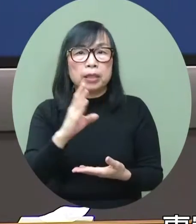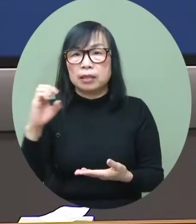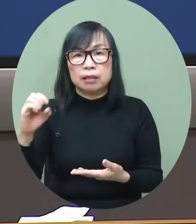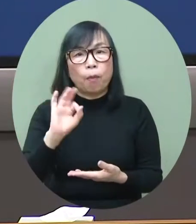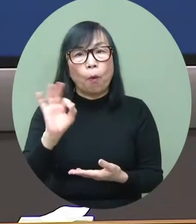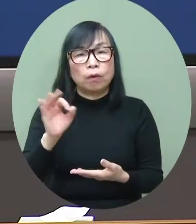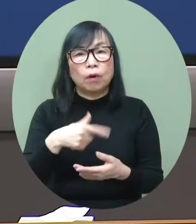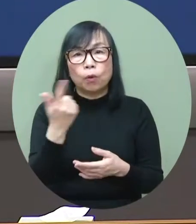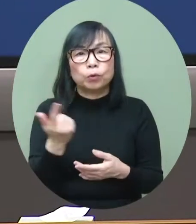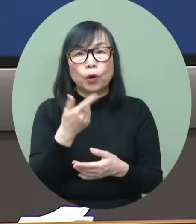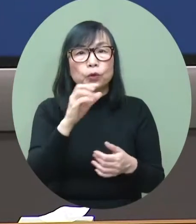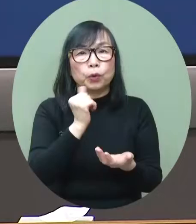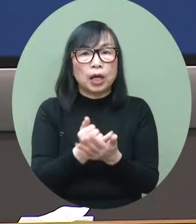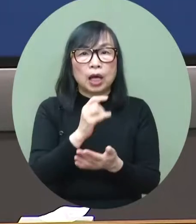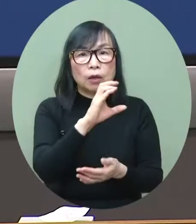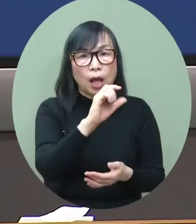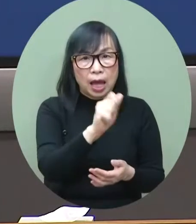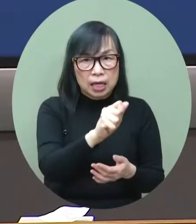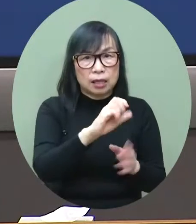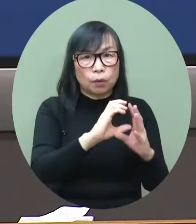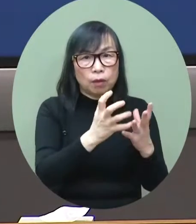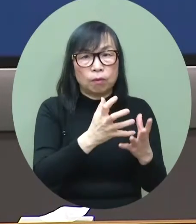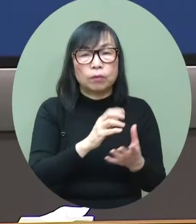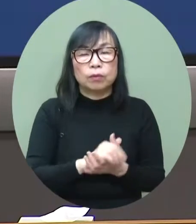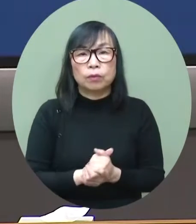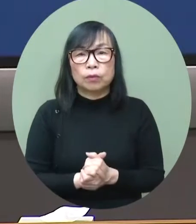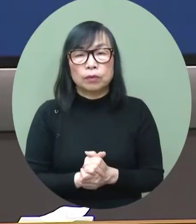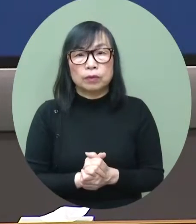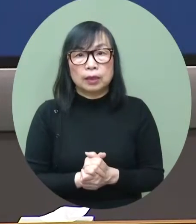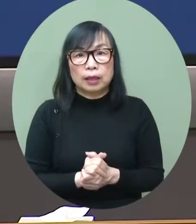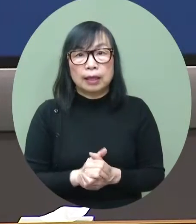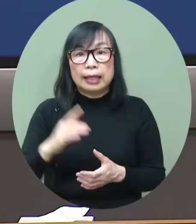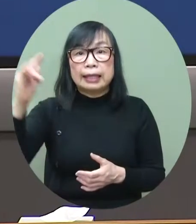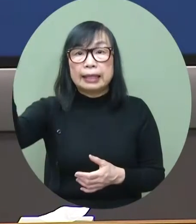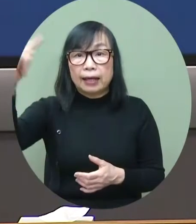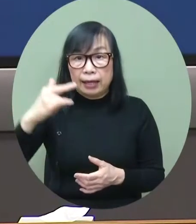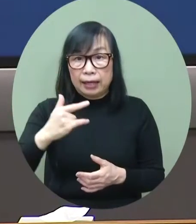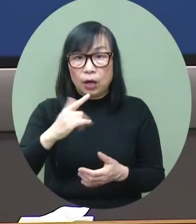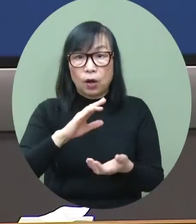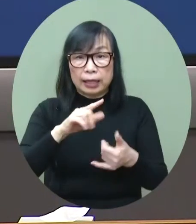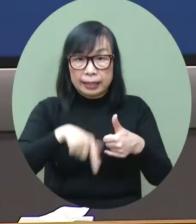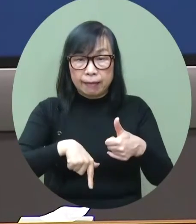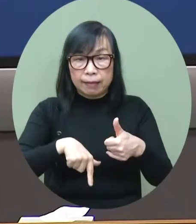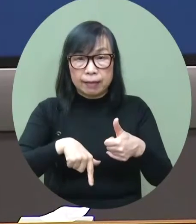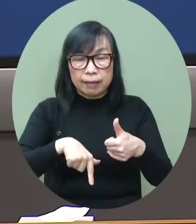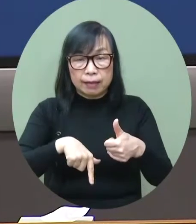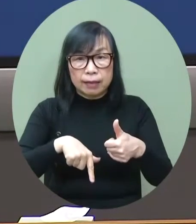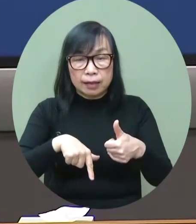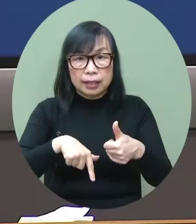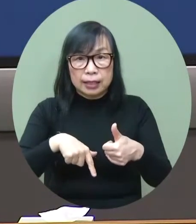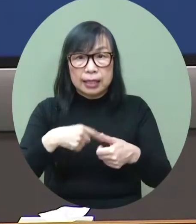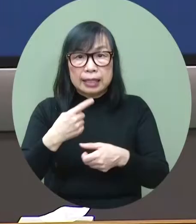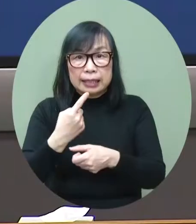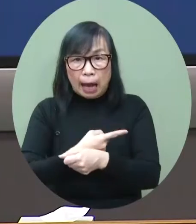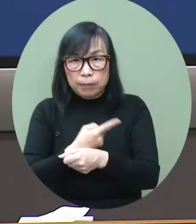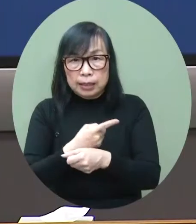嚇，即係好多都喺個 A 嘅組群裏邊啦。咁呢位抵港嘅人士咧，暫時第